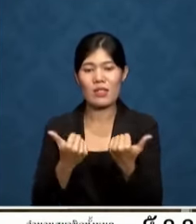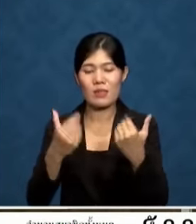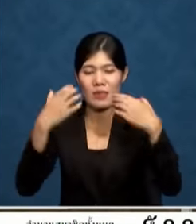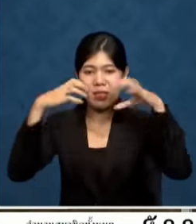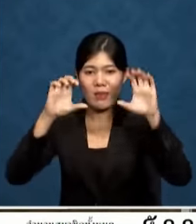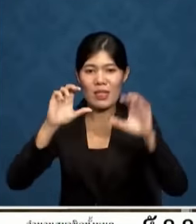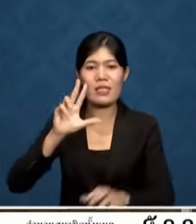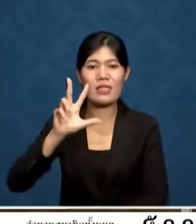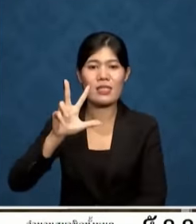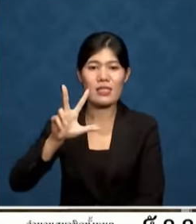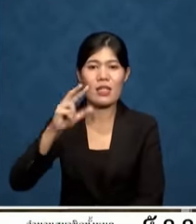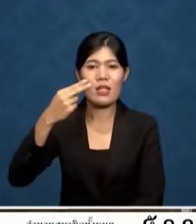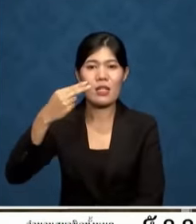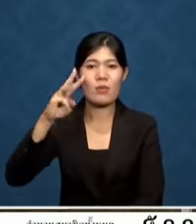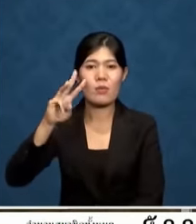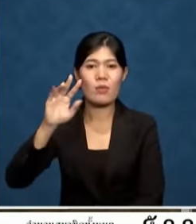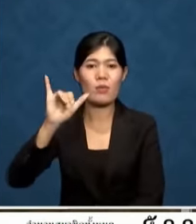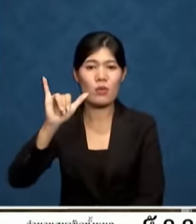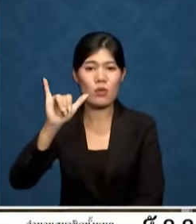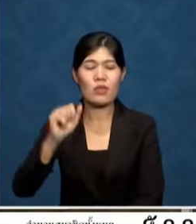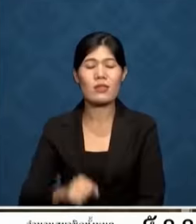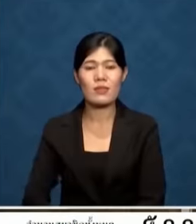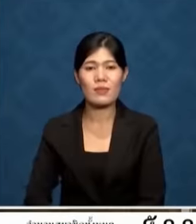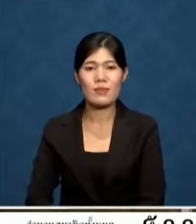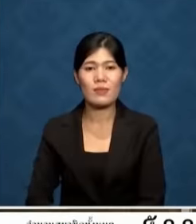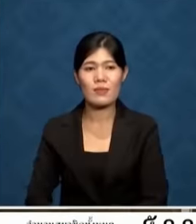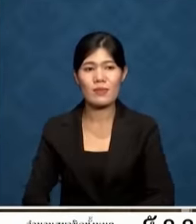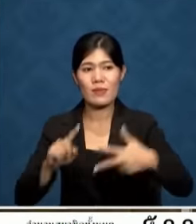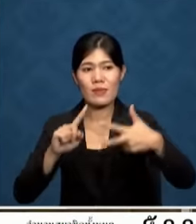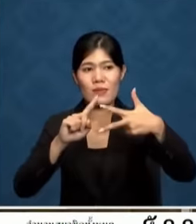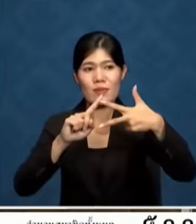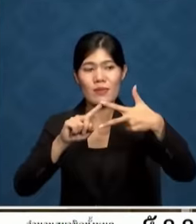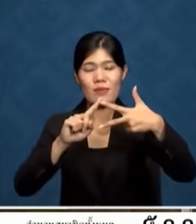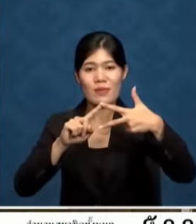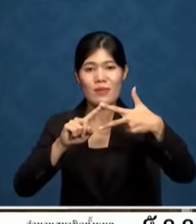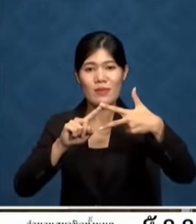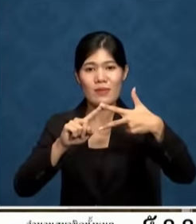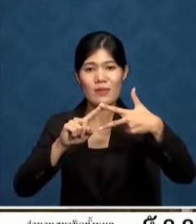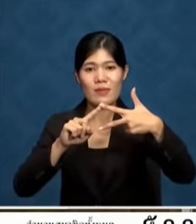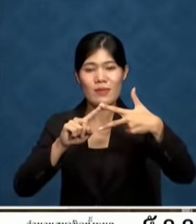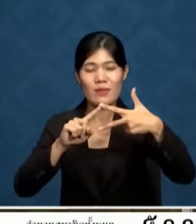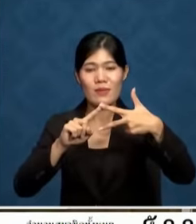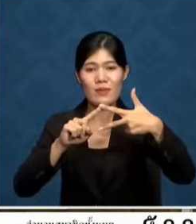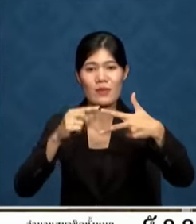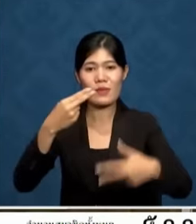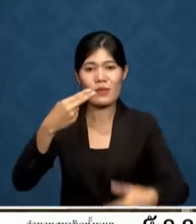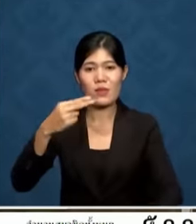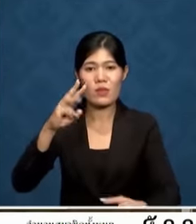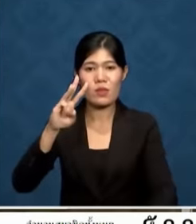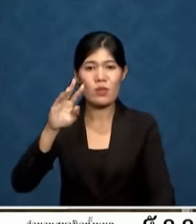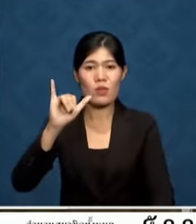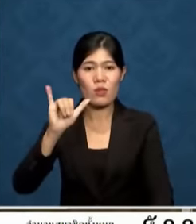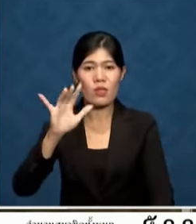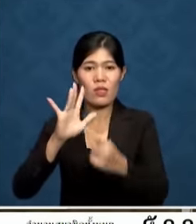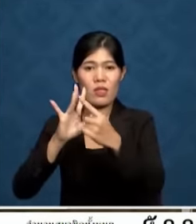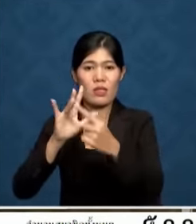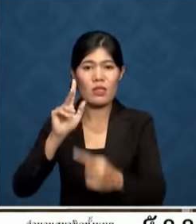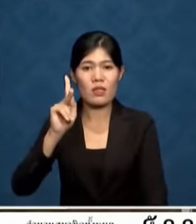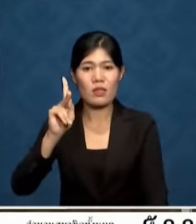แล้วหวยเกษียณไม่เป็นไรครับผมเรียนกับท่านประธานผม